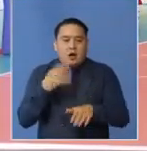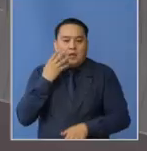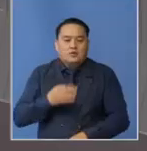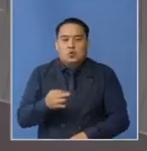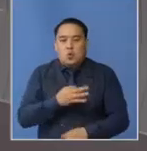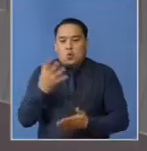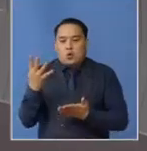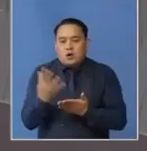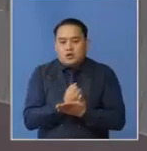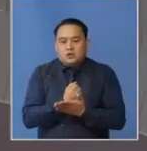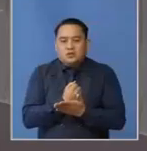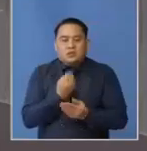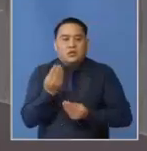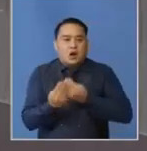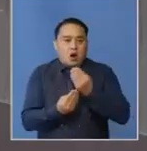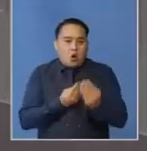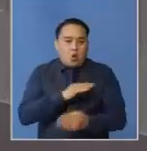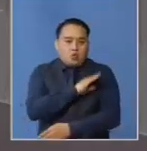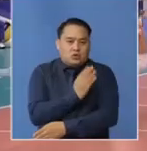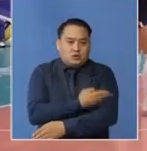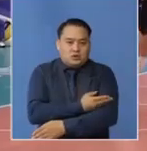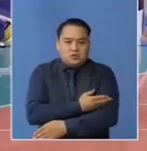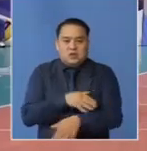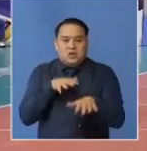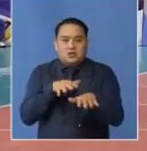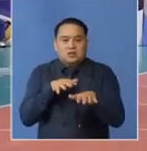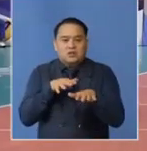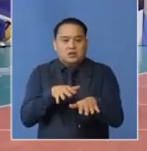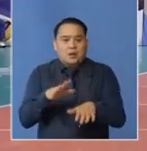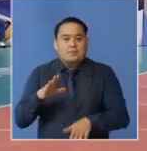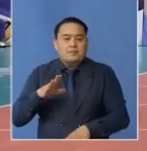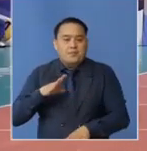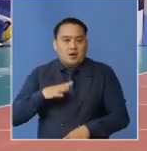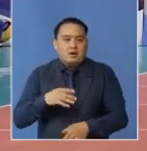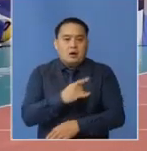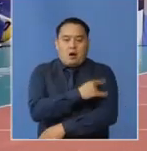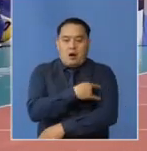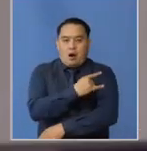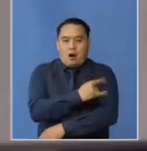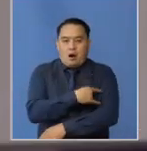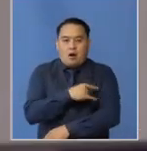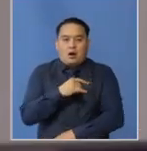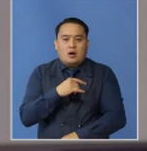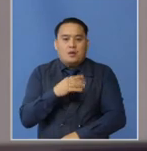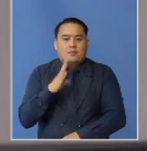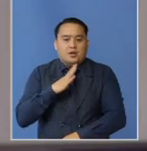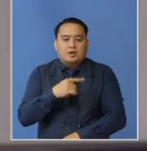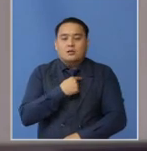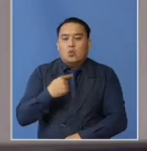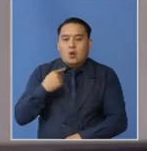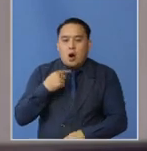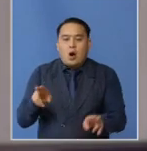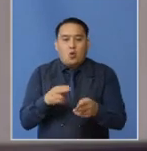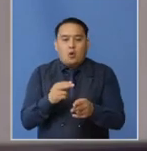семереченцам удалось переломить ход игры. Усилиями сербской легионерки Сары Лозу и капитана команды Ольги Данченко. Талдыкурганский